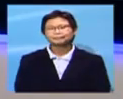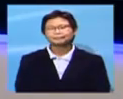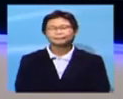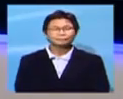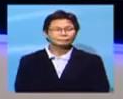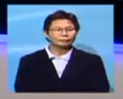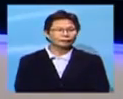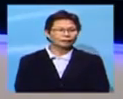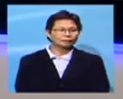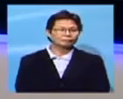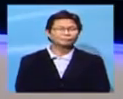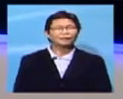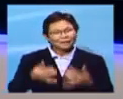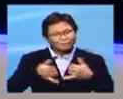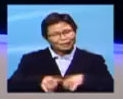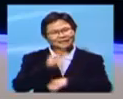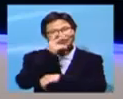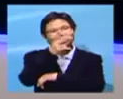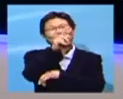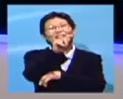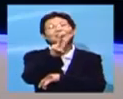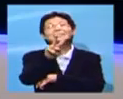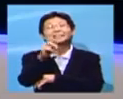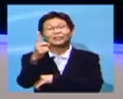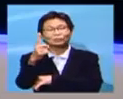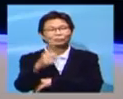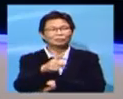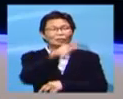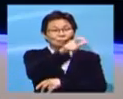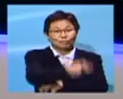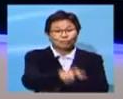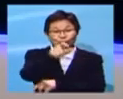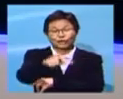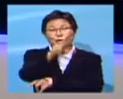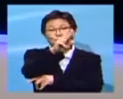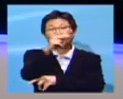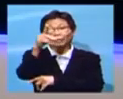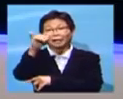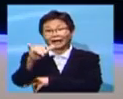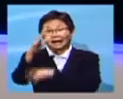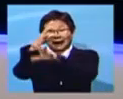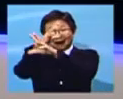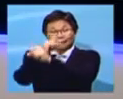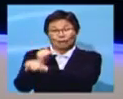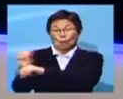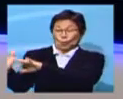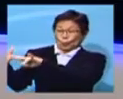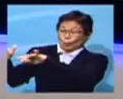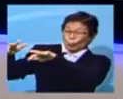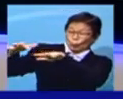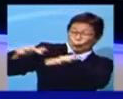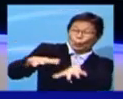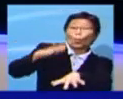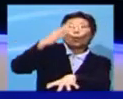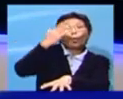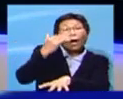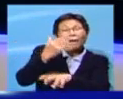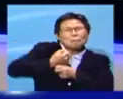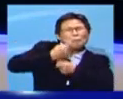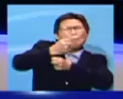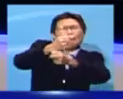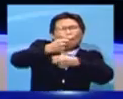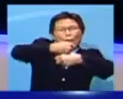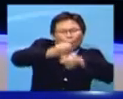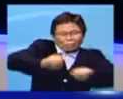lagi masih lagi bersama nasional penduduk Taman UK bistari Ampang berhimpun hari ini bagi membantah pembinaan